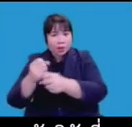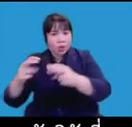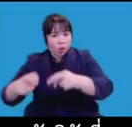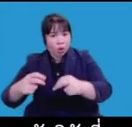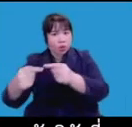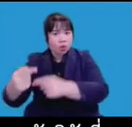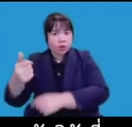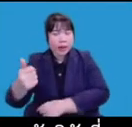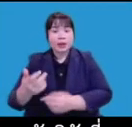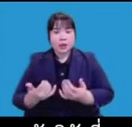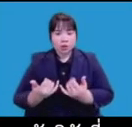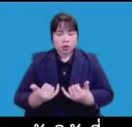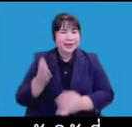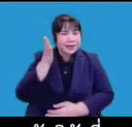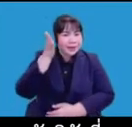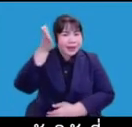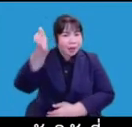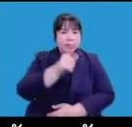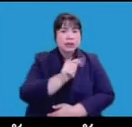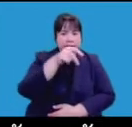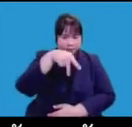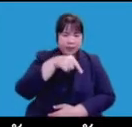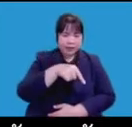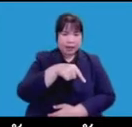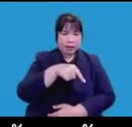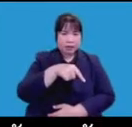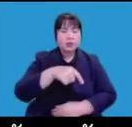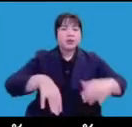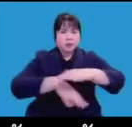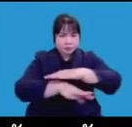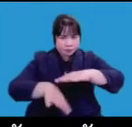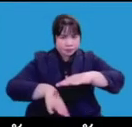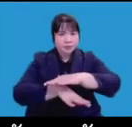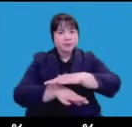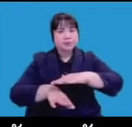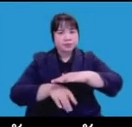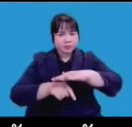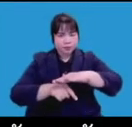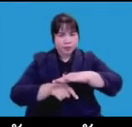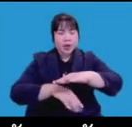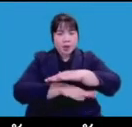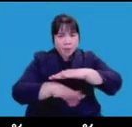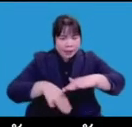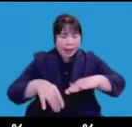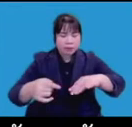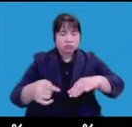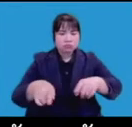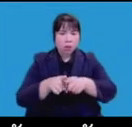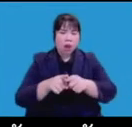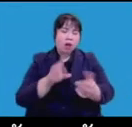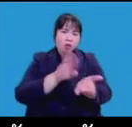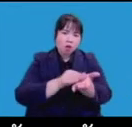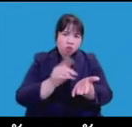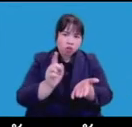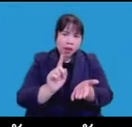นั้นวันนี้สิ่งที่เป็นอนาคตของทีมแบบคือต้องทำให้ทีมแบบเนี่ยมันกลายเป็น evidence based policy ได้มันกลายเป็น data driven decision making ได้หม